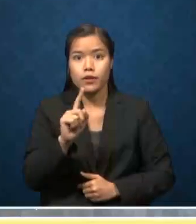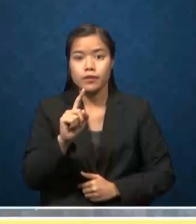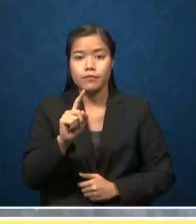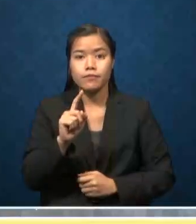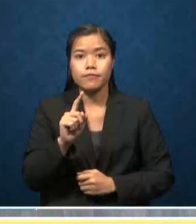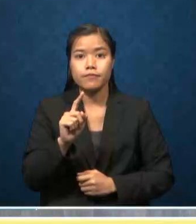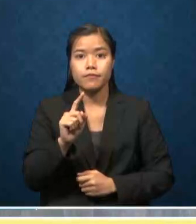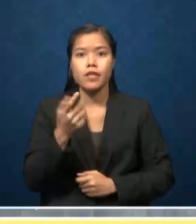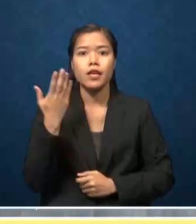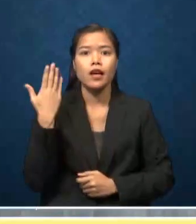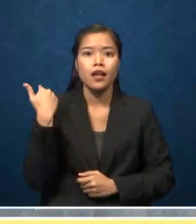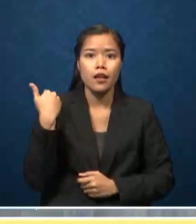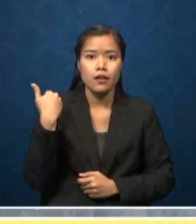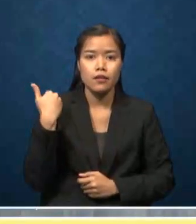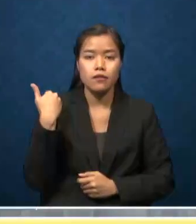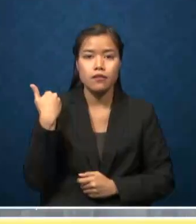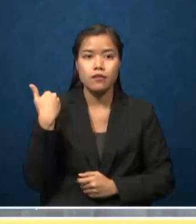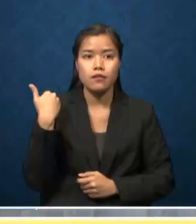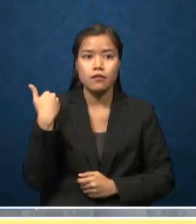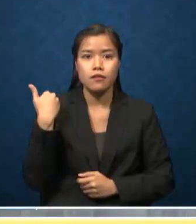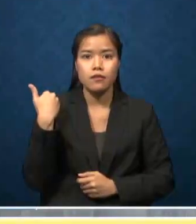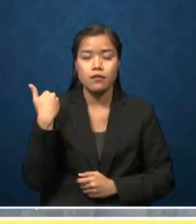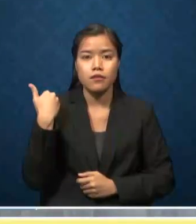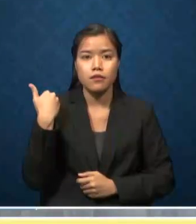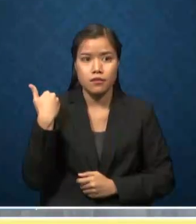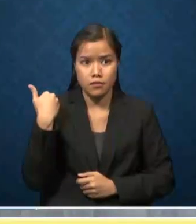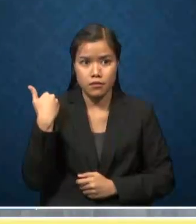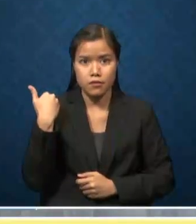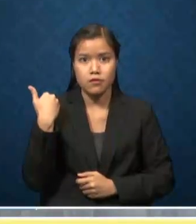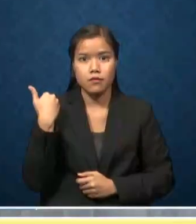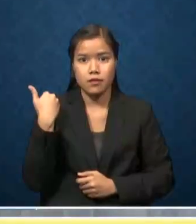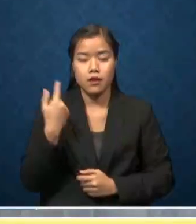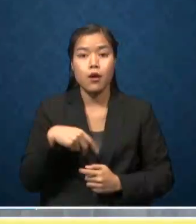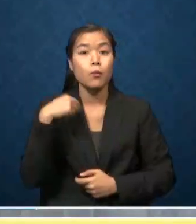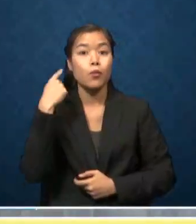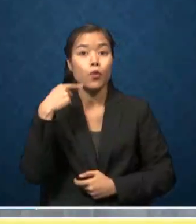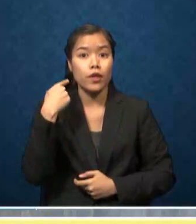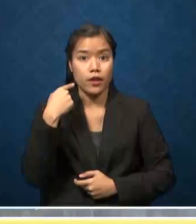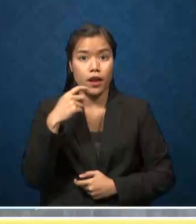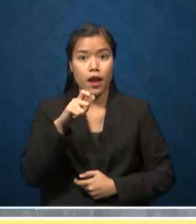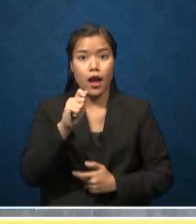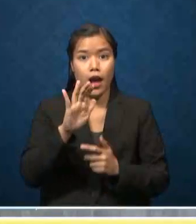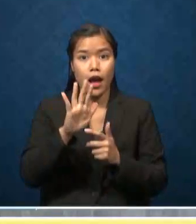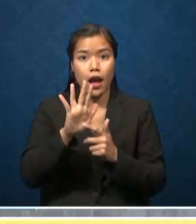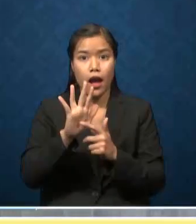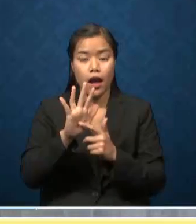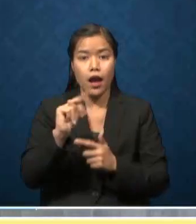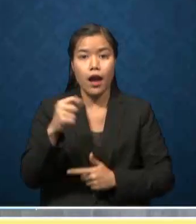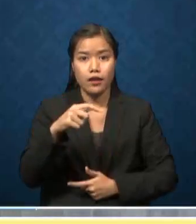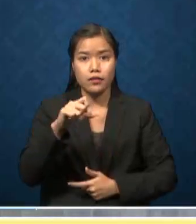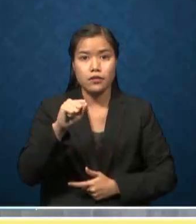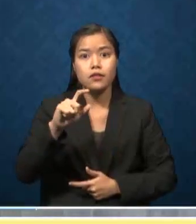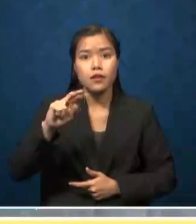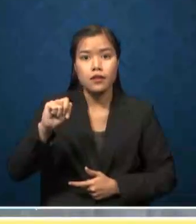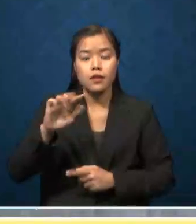เมื่อสักครู่นี้ท่านผู้ช่วยอังสนาบุญธรรมได้นำเสนอสรุปผมอ่าน